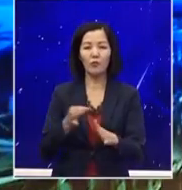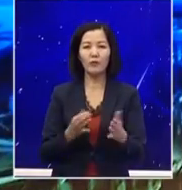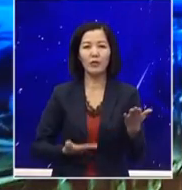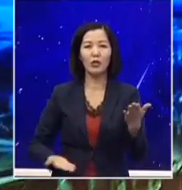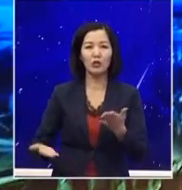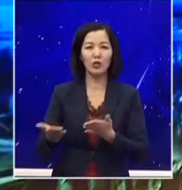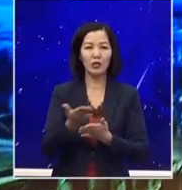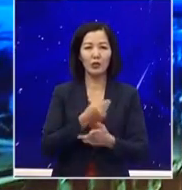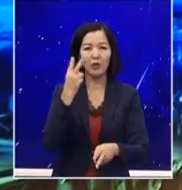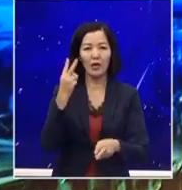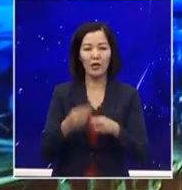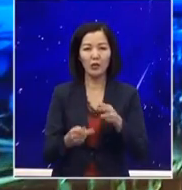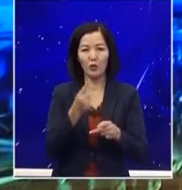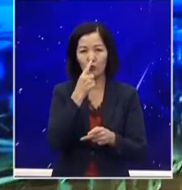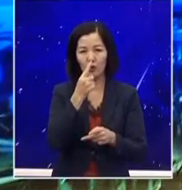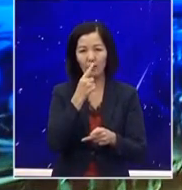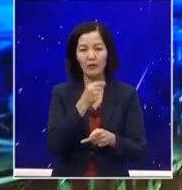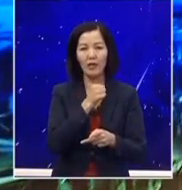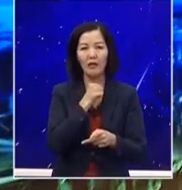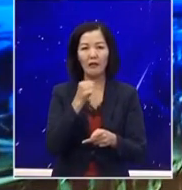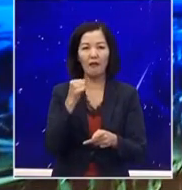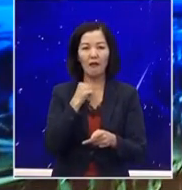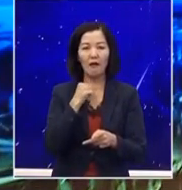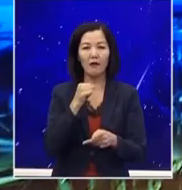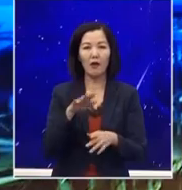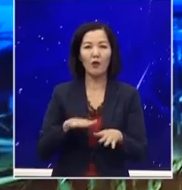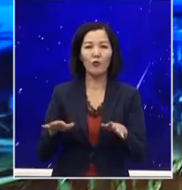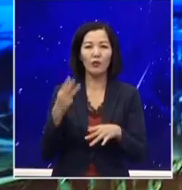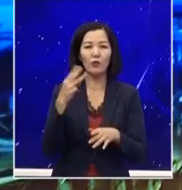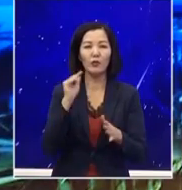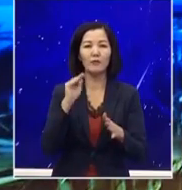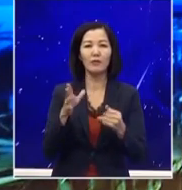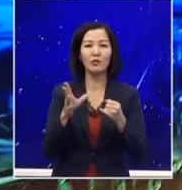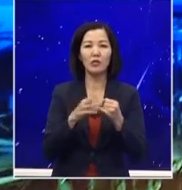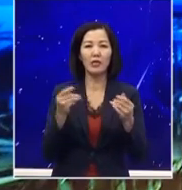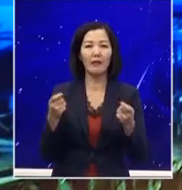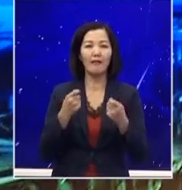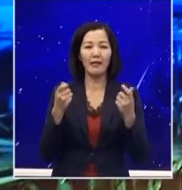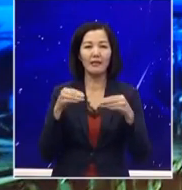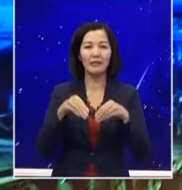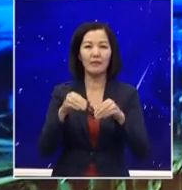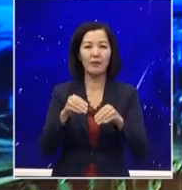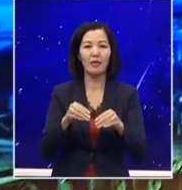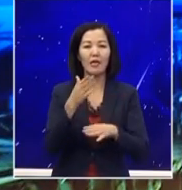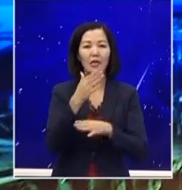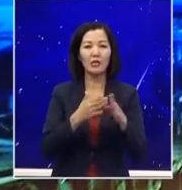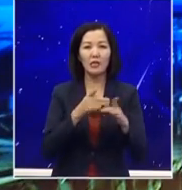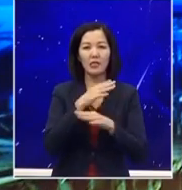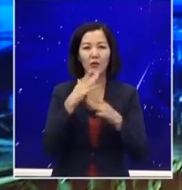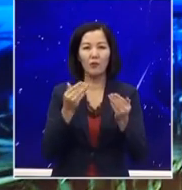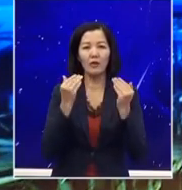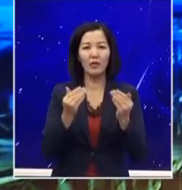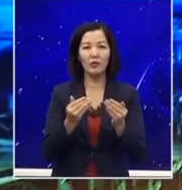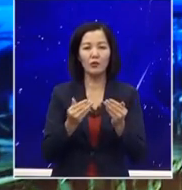Өңірде жиын терін науқан аяқталуға жақын. Биыл Талғар ауданында 30 мың гектар жерге дәнді дақыл себілген. Жартысынан